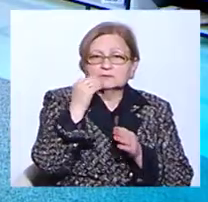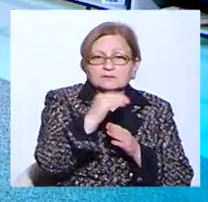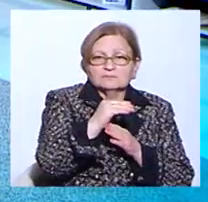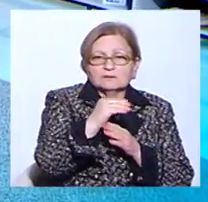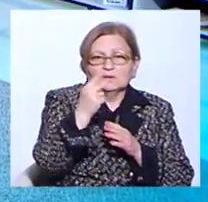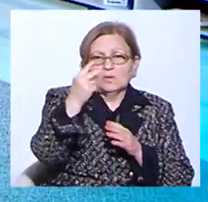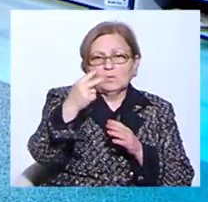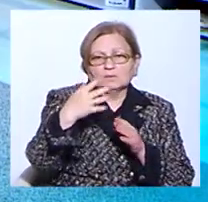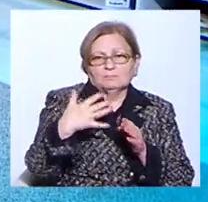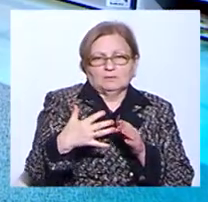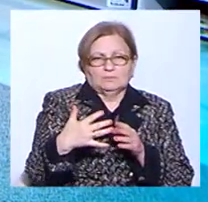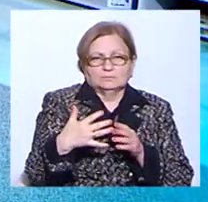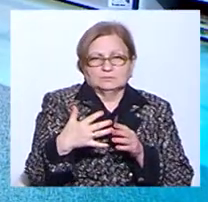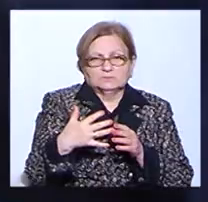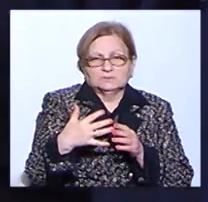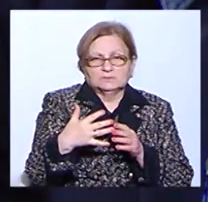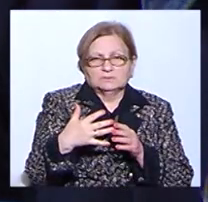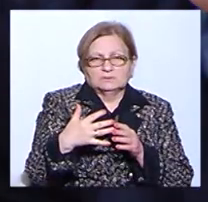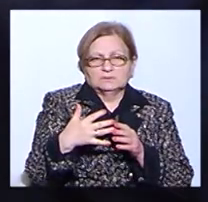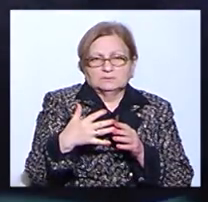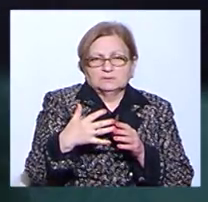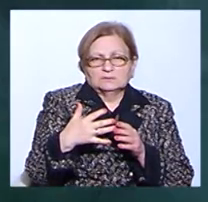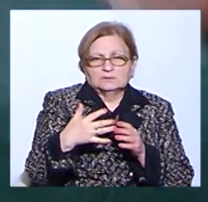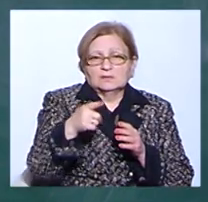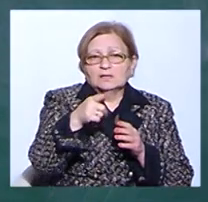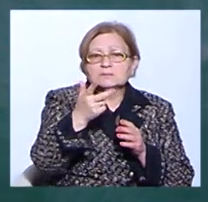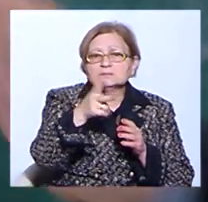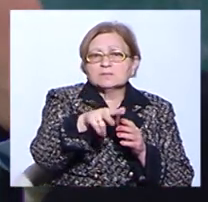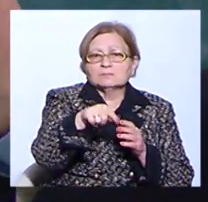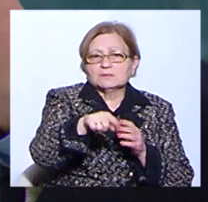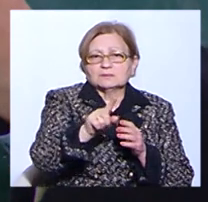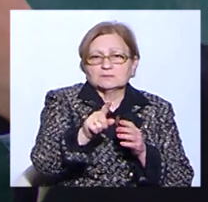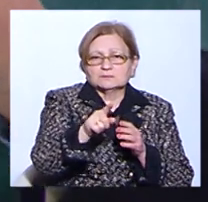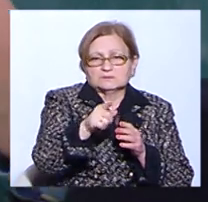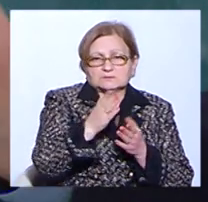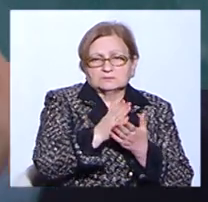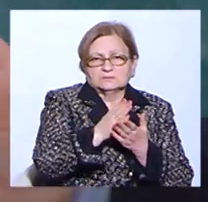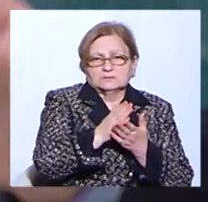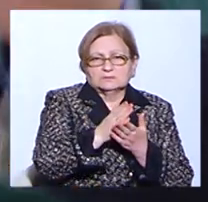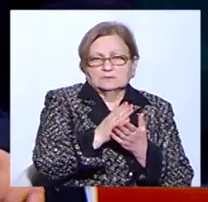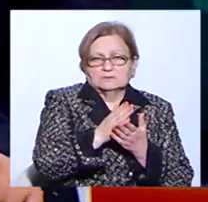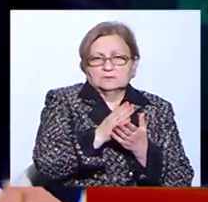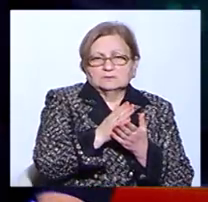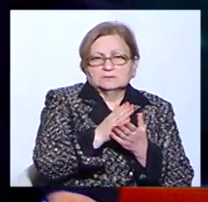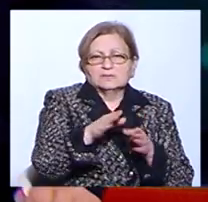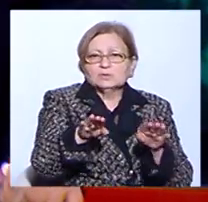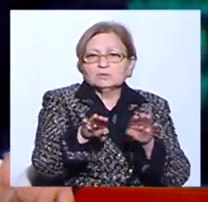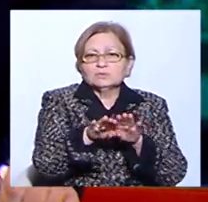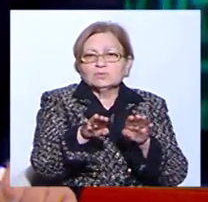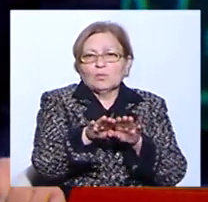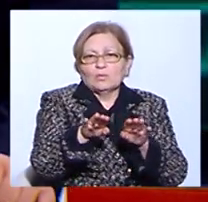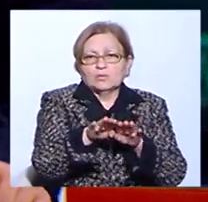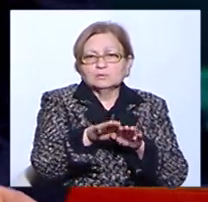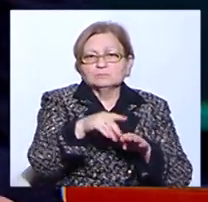2 მე-5-ი. აი ეს რა არის? ეს არის რატო მნიშვნელიანი